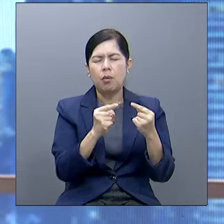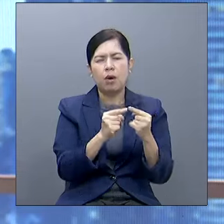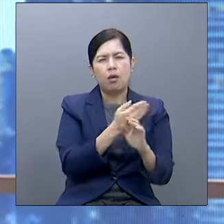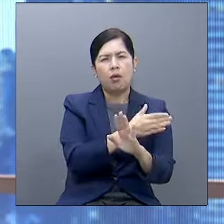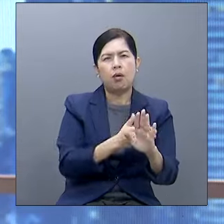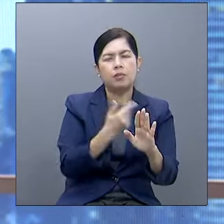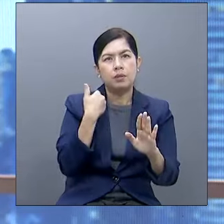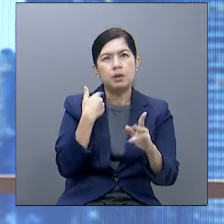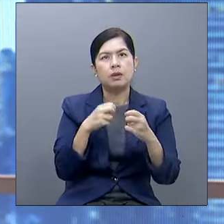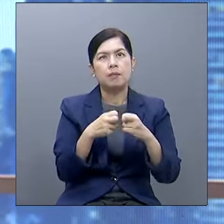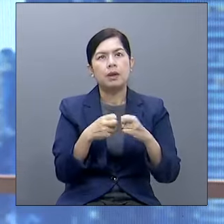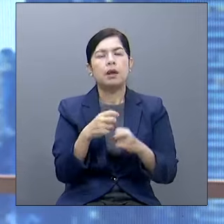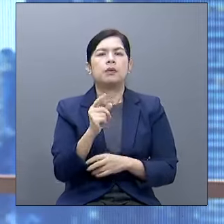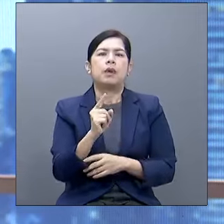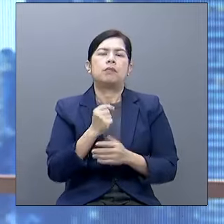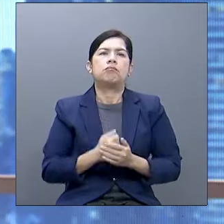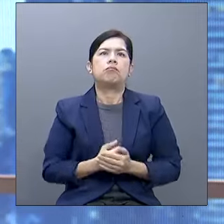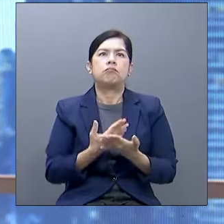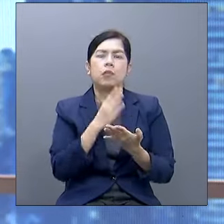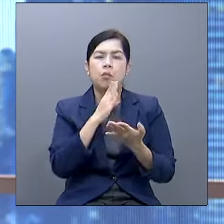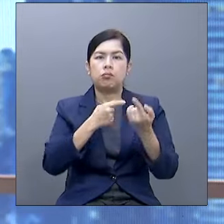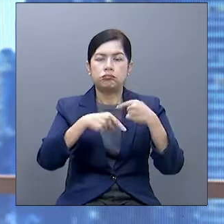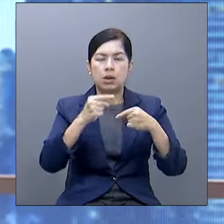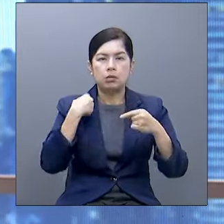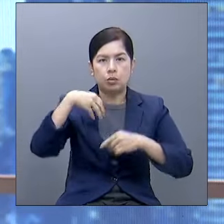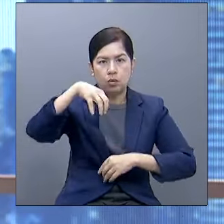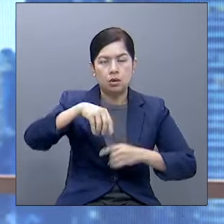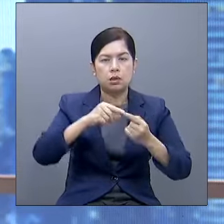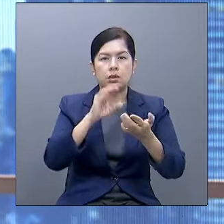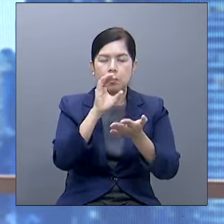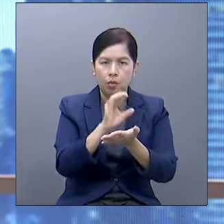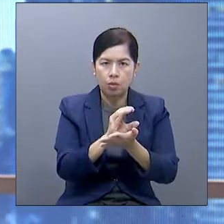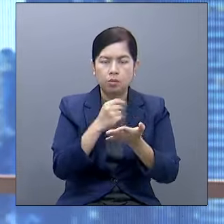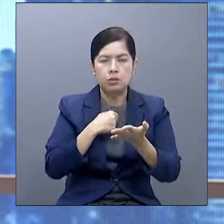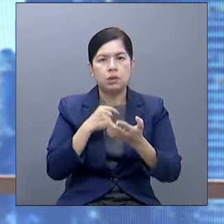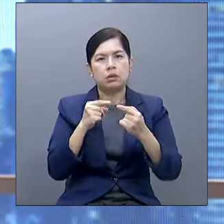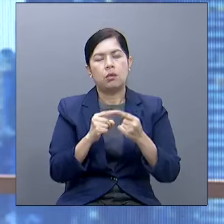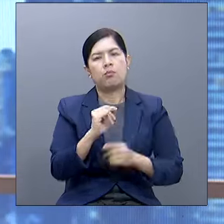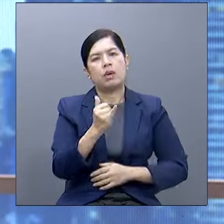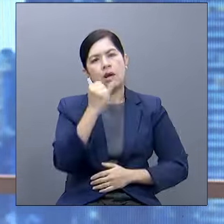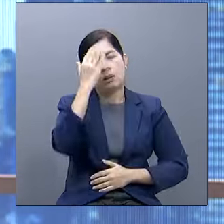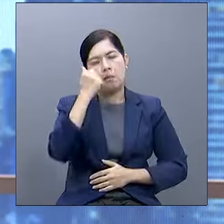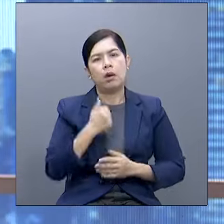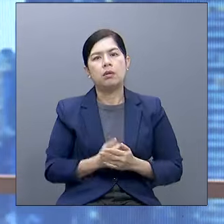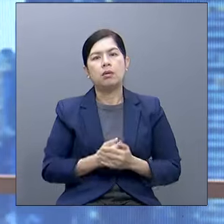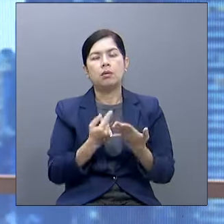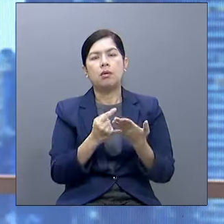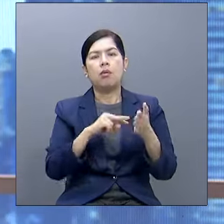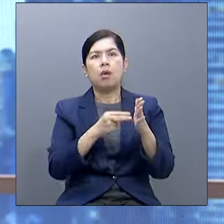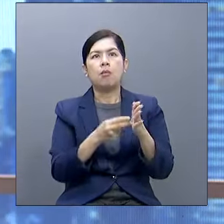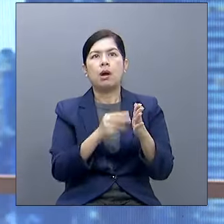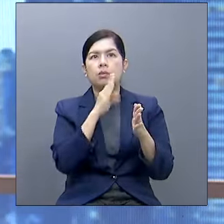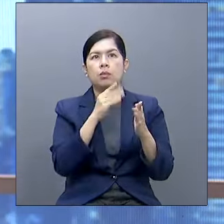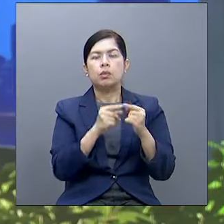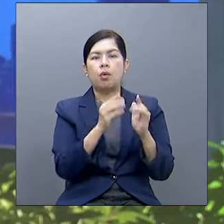ที่เราเกิดขึ้นจริงเนี่ยบางครั้งเนี่ยพอไปที่สถานีตำรวจหรือไปที่อะไรต่างๆเหล่านี้เนี่ยบางทีเขาไม่ได้มีคนพร้อมคือเอาง่ายๆว่าเขาไม่ได้สแตน